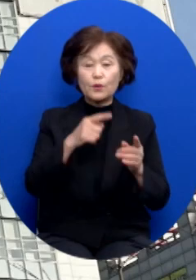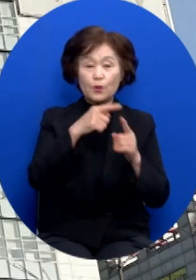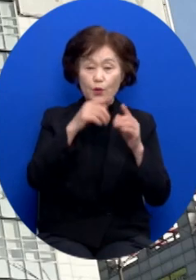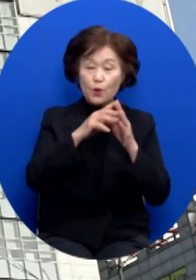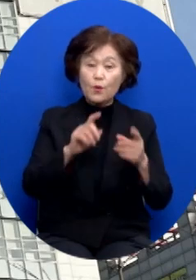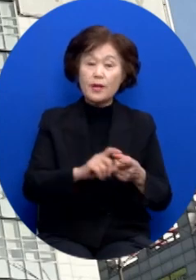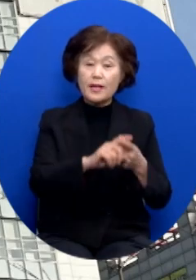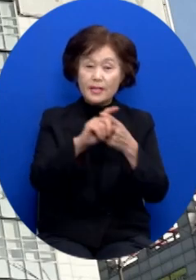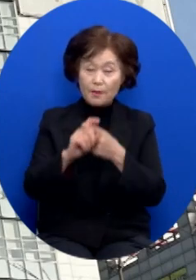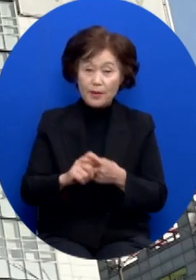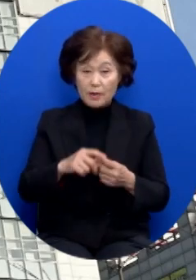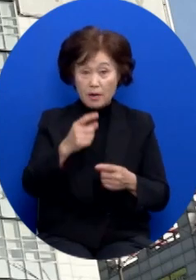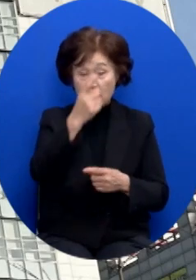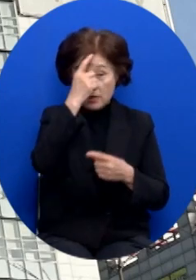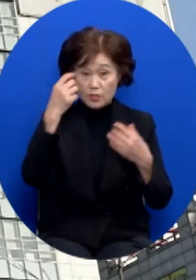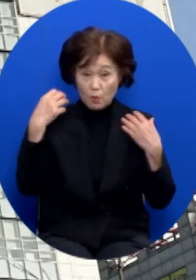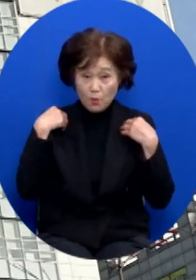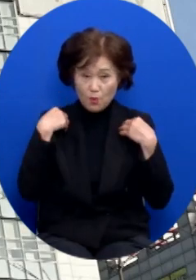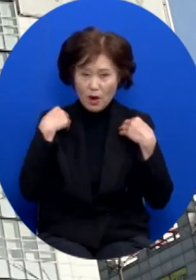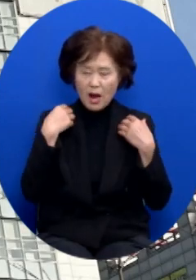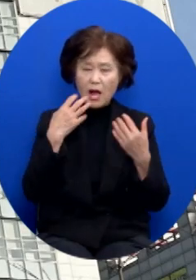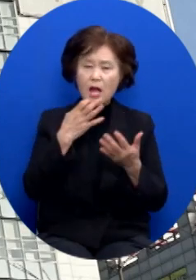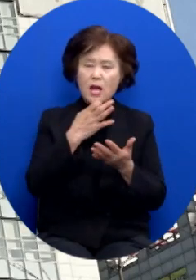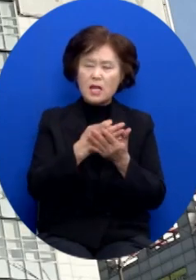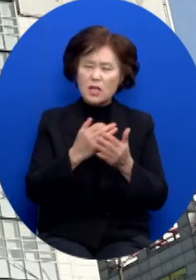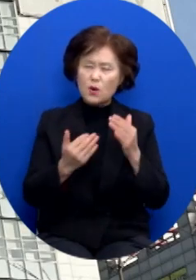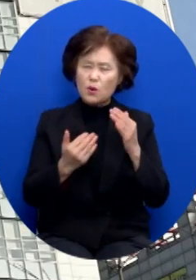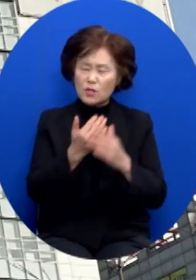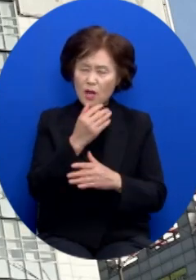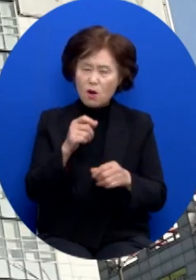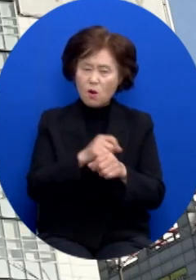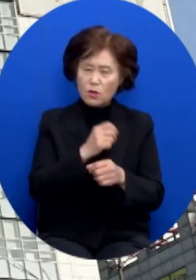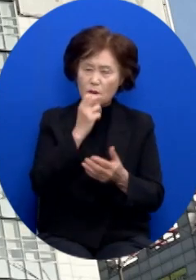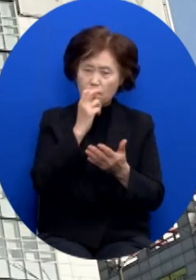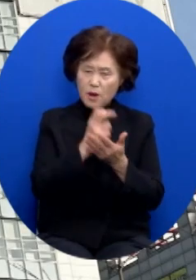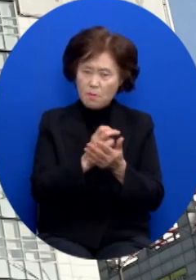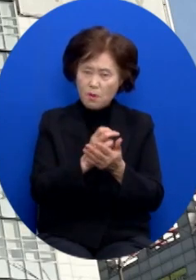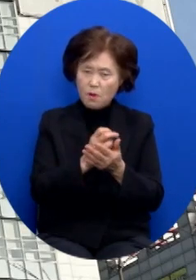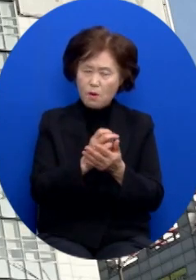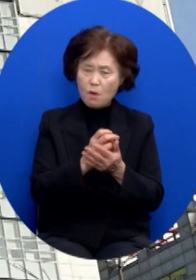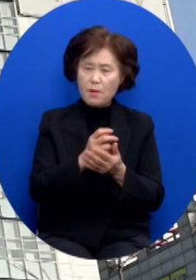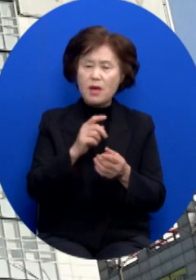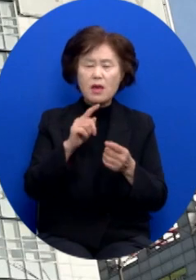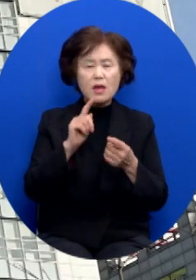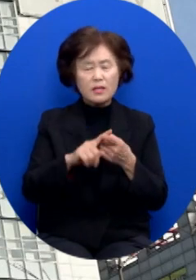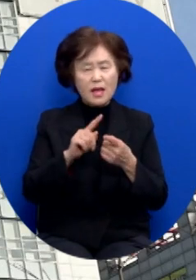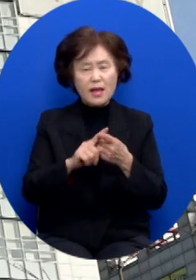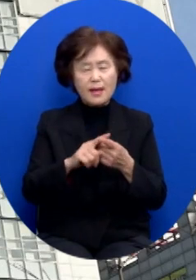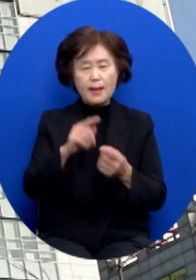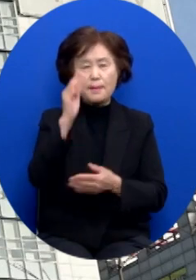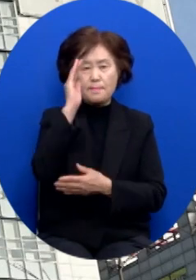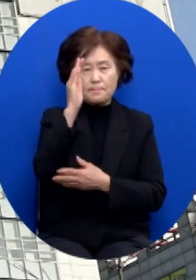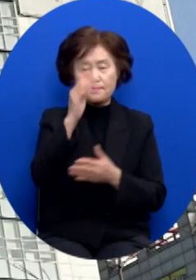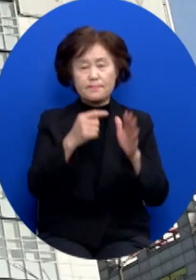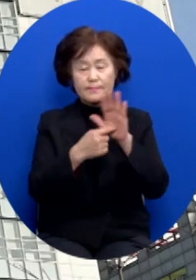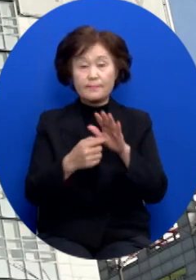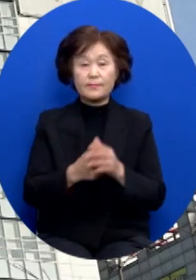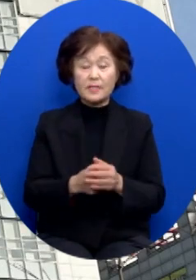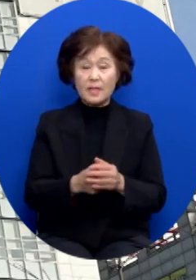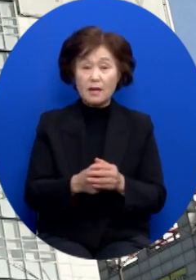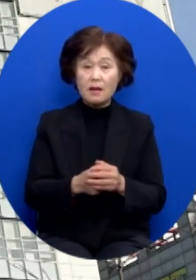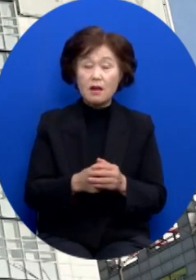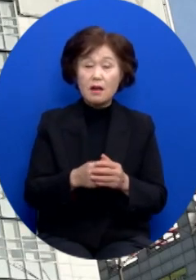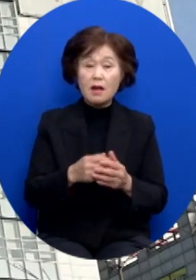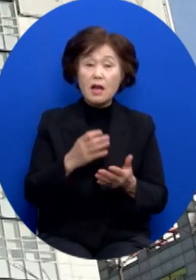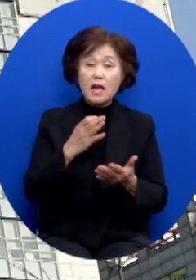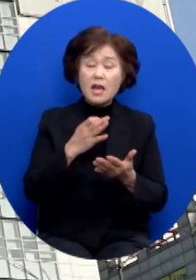한국기독교교회협의회가 정부가 이태원 참사 특별법에 관한 제2요구권을 행사한 것과 관련해 성명을 발표했습니다. 교회협은